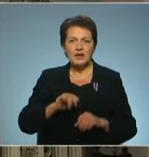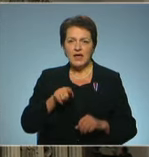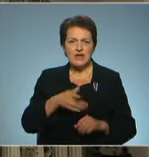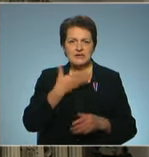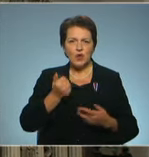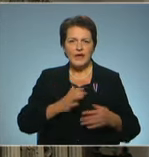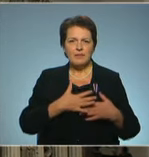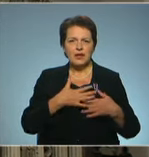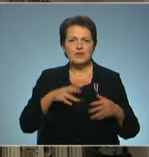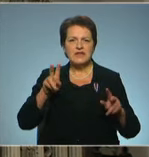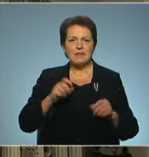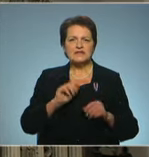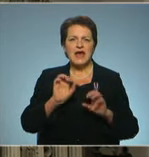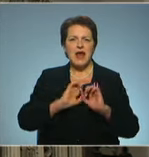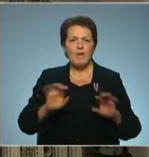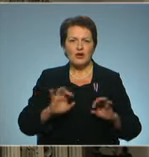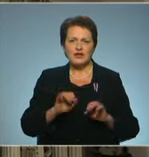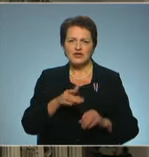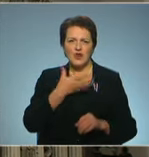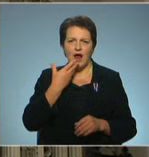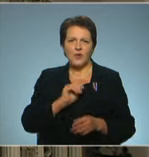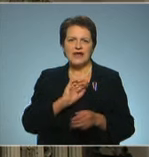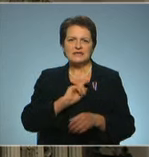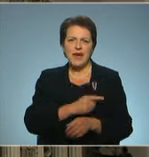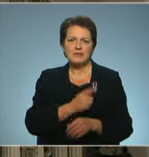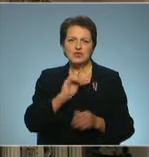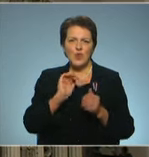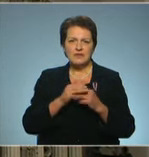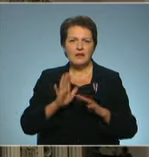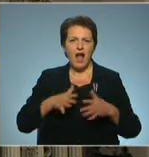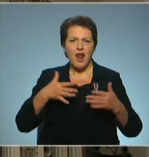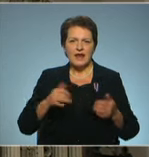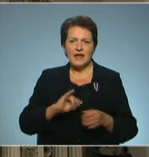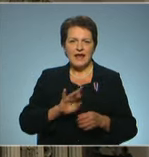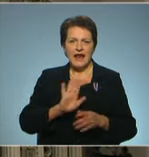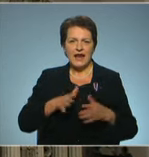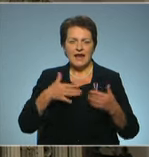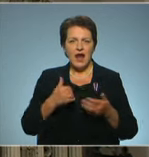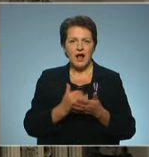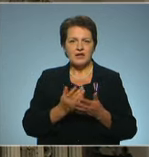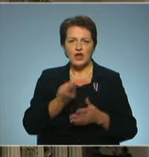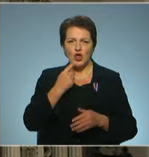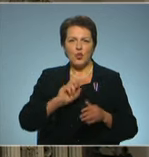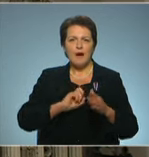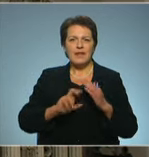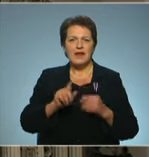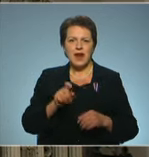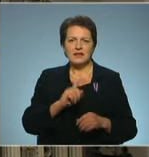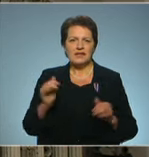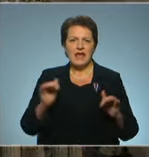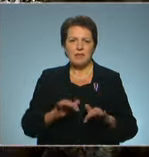iemīļots temats reportāžās, to nav iespējams noslēpt, ka liela, ja ne lielākā daļa no migrantiem ir